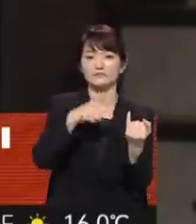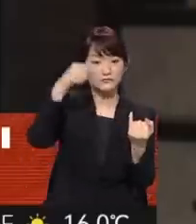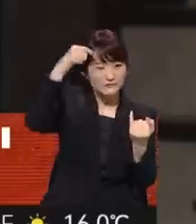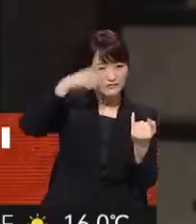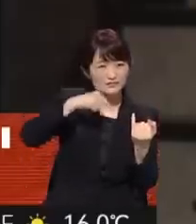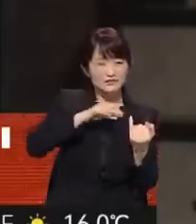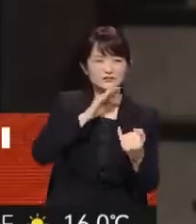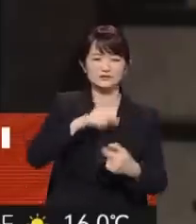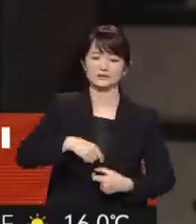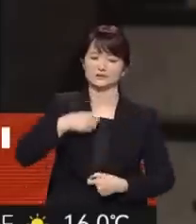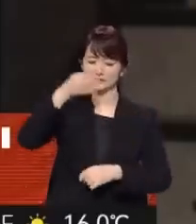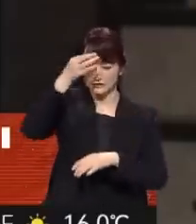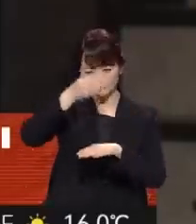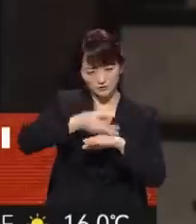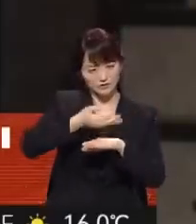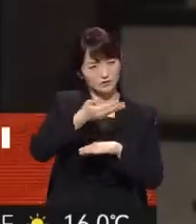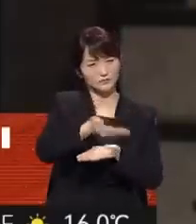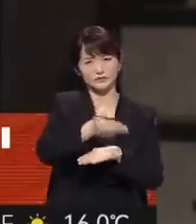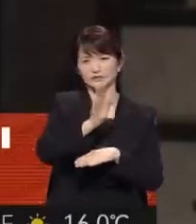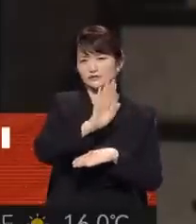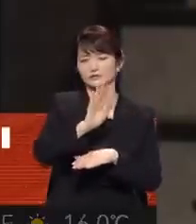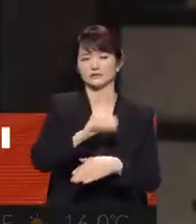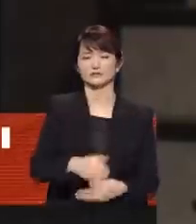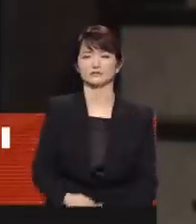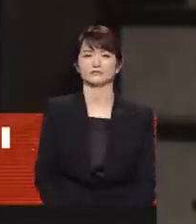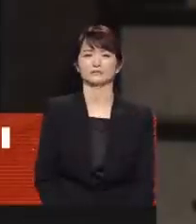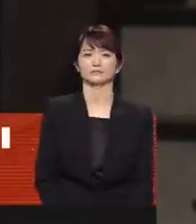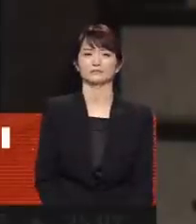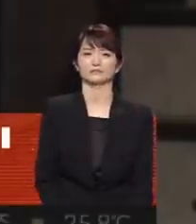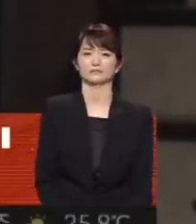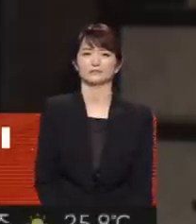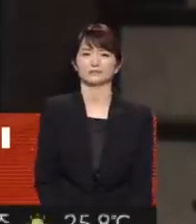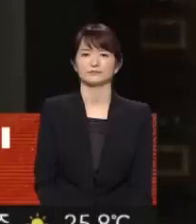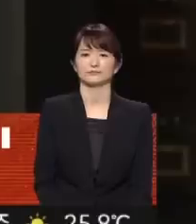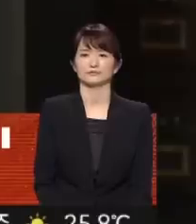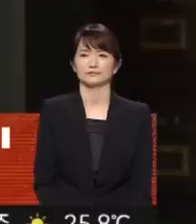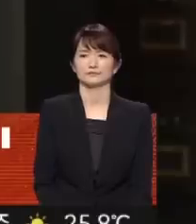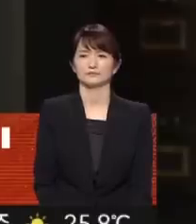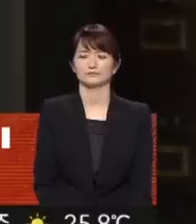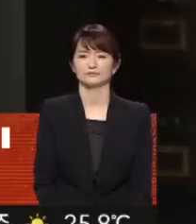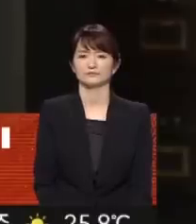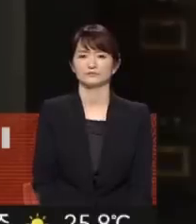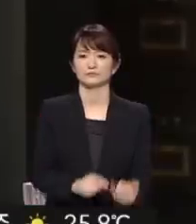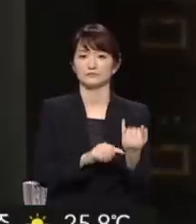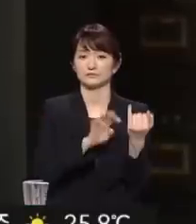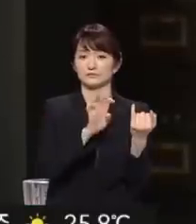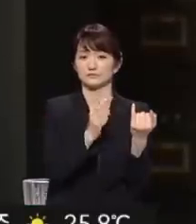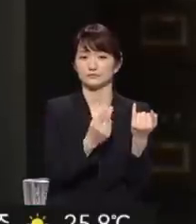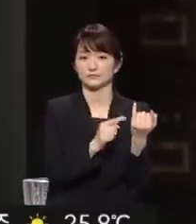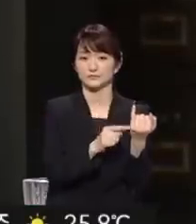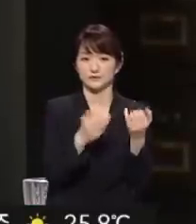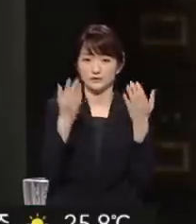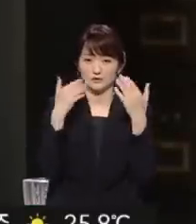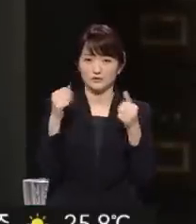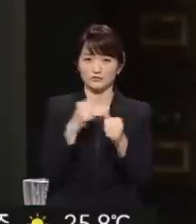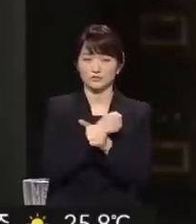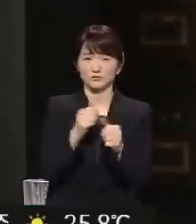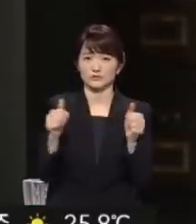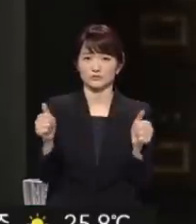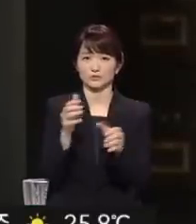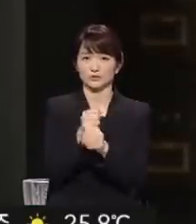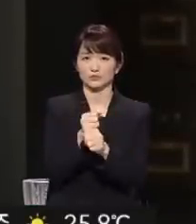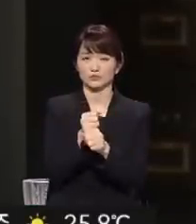진정성이 없다라고 그렇게 느꼈다라고 합니다. 자, 표예림 씨가 이 학교폭력 공소시효 폐지와